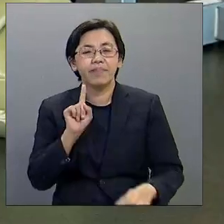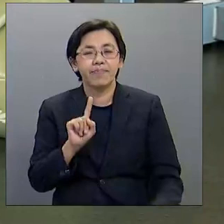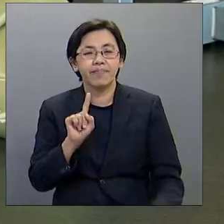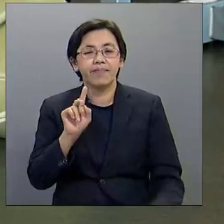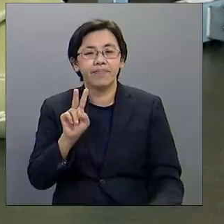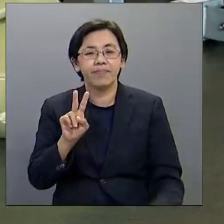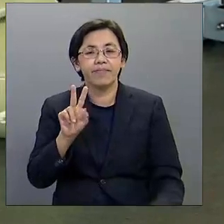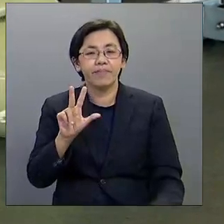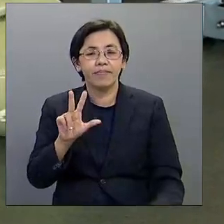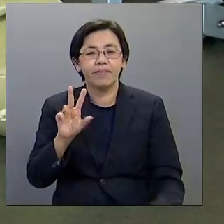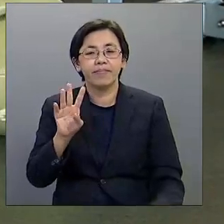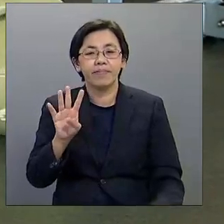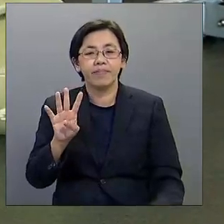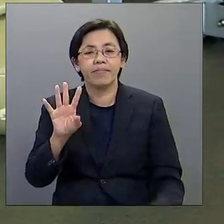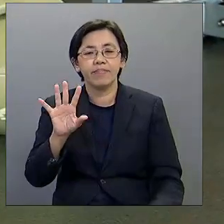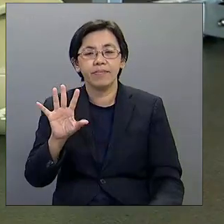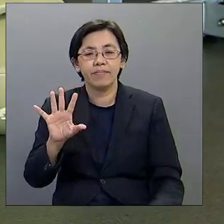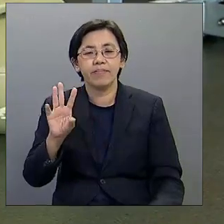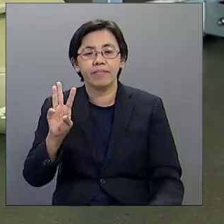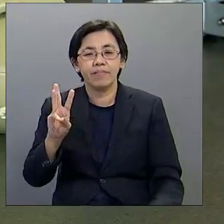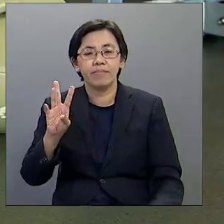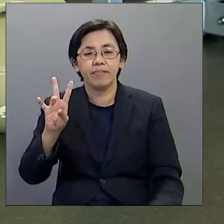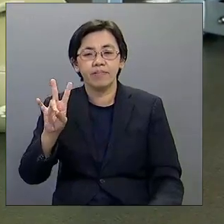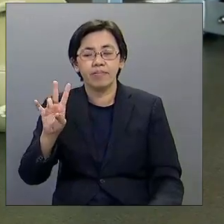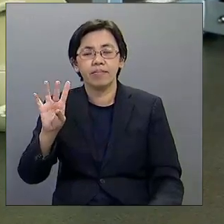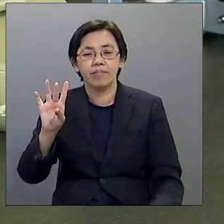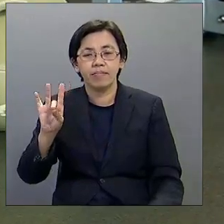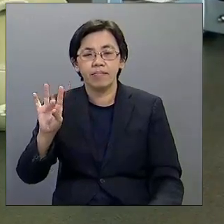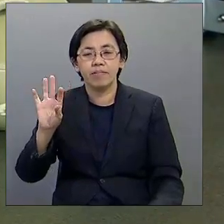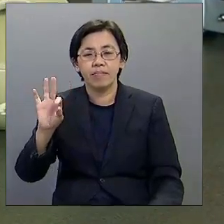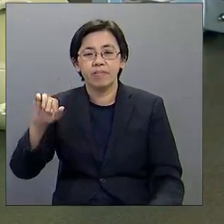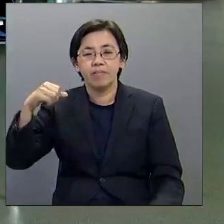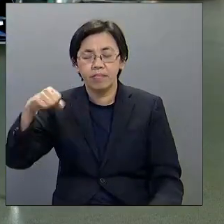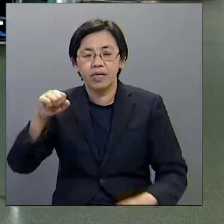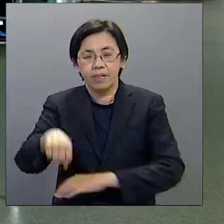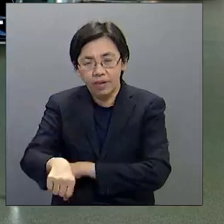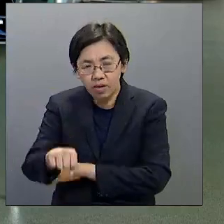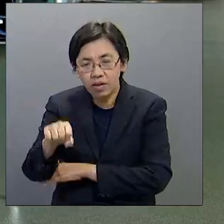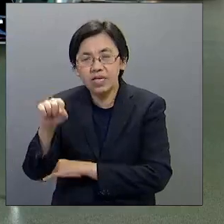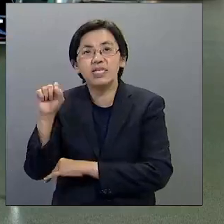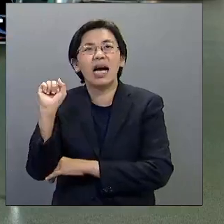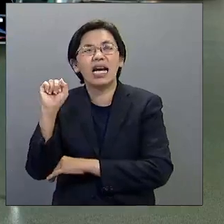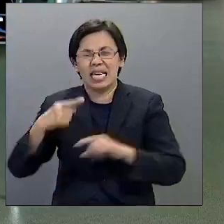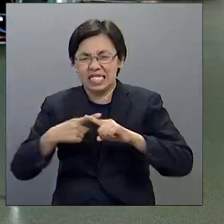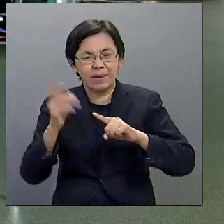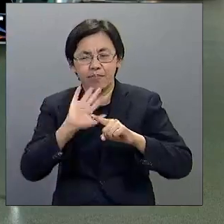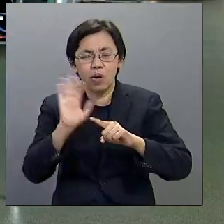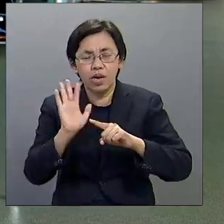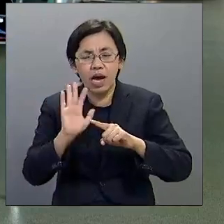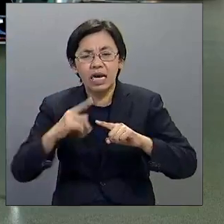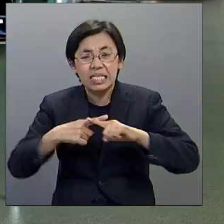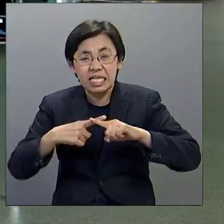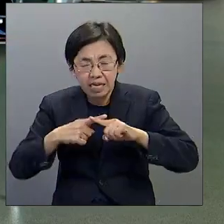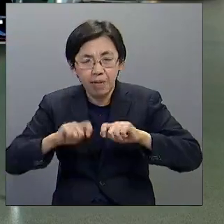แล้วก็ค่อยๆขึ้นนะคะเวลายืดกล้ามเนื้อให้แค่ตึงนะคะไม่ให้เจ็บถ้าเจ็บเดี๋ยวกล้ามเนื้อฉีกใน